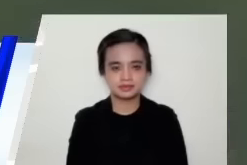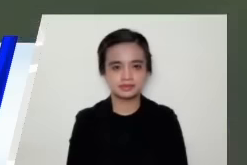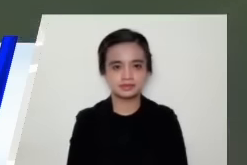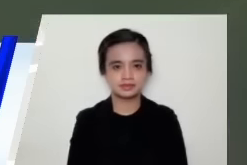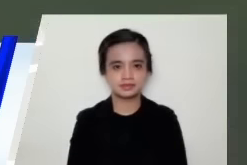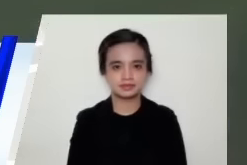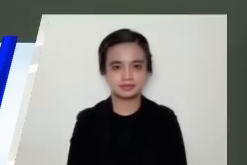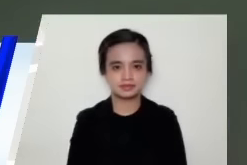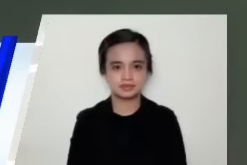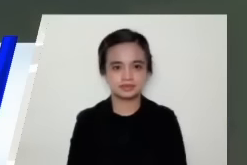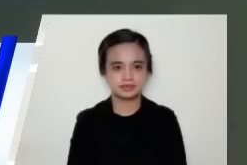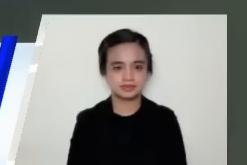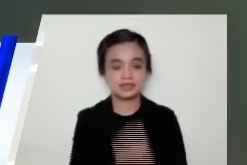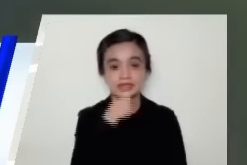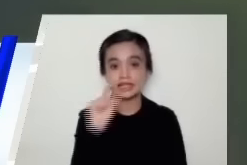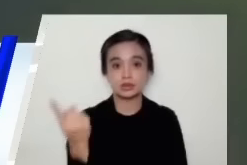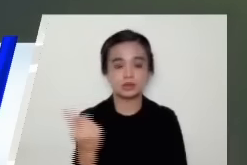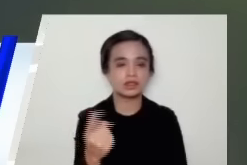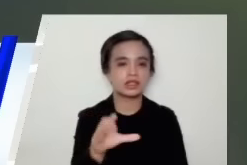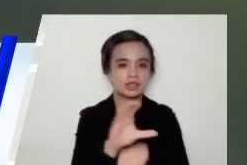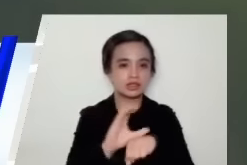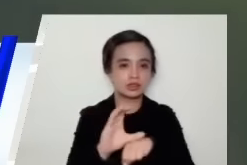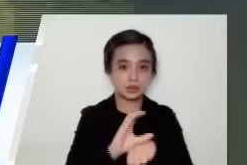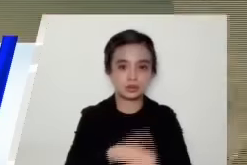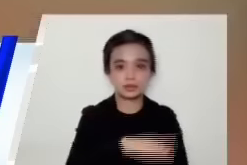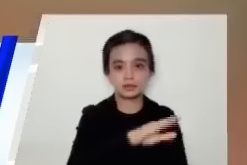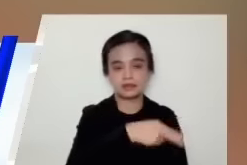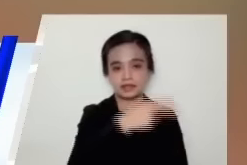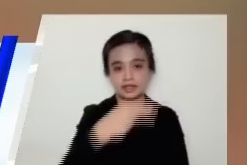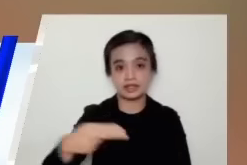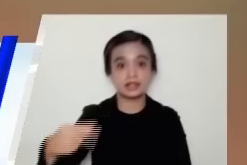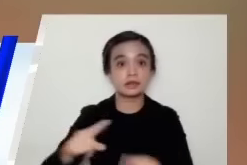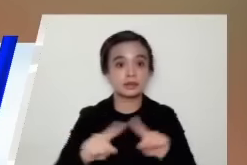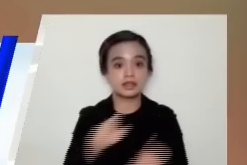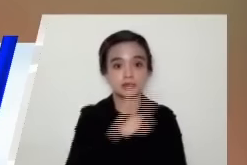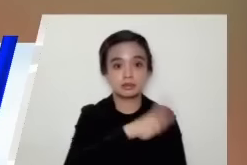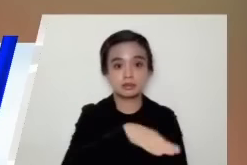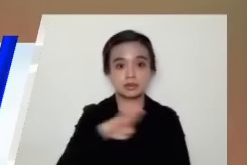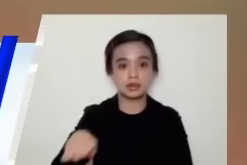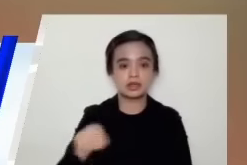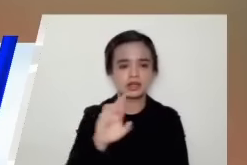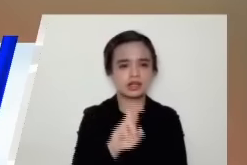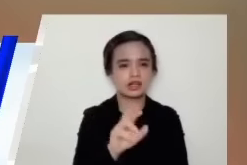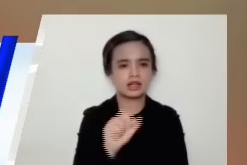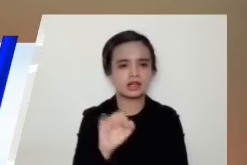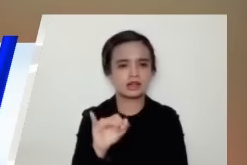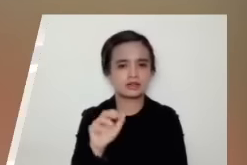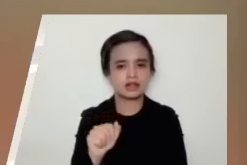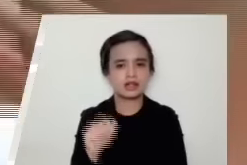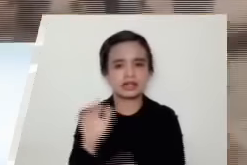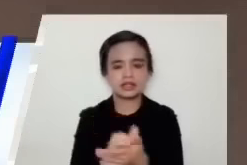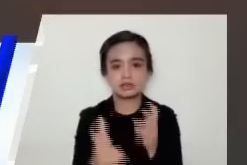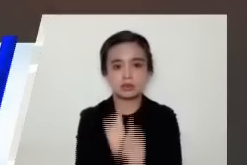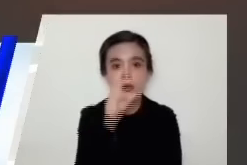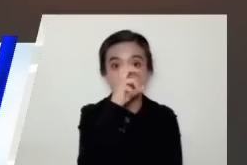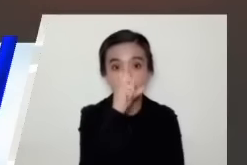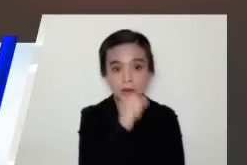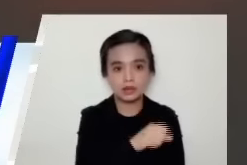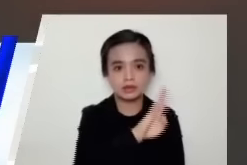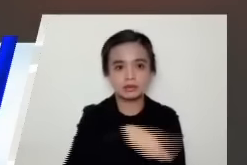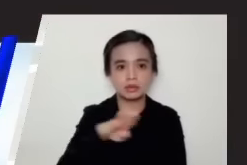Bukod sa Chocolate Hills, ipinagmamalaki rin ng Bohol ang Rafia Weaving na pinakamatandang Boholano craft. Pwede